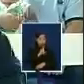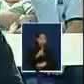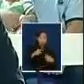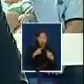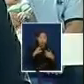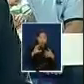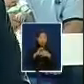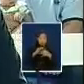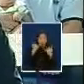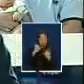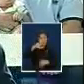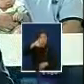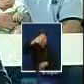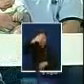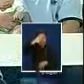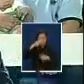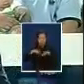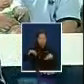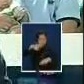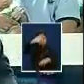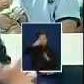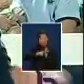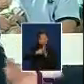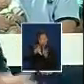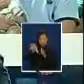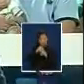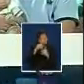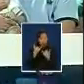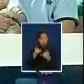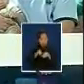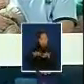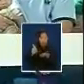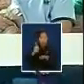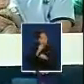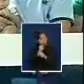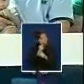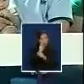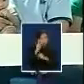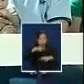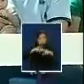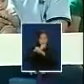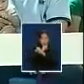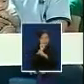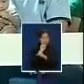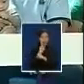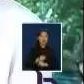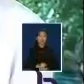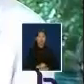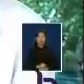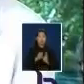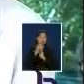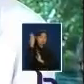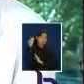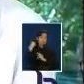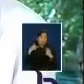โรคมือเท้าปากในปัจจุบันนี้ท่านนายกรัฐมนตรีให้ความสำคัญในการดูแลเรื่องนี้ยังไงบ้างครับ คือเมื่อสัปดาห์ที่ผ่านมาประชุมครม.เ